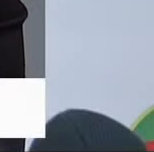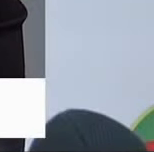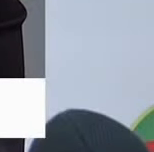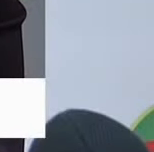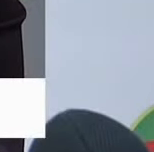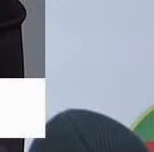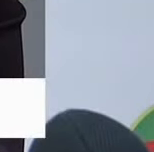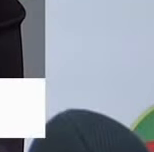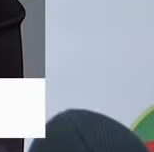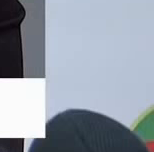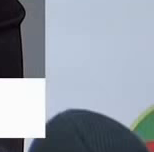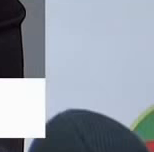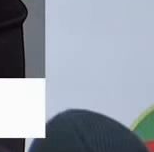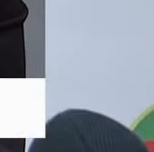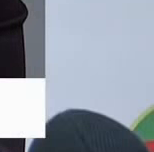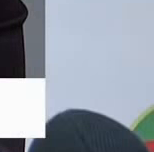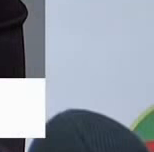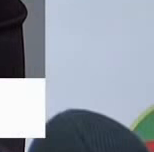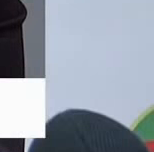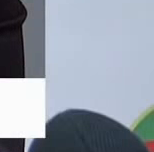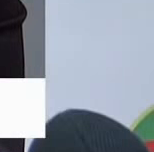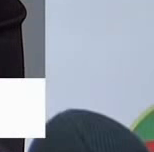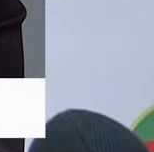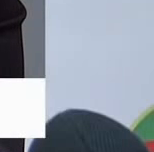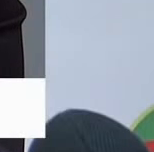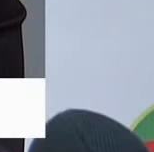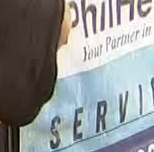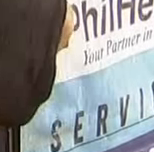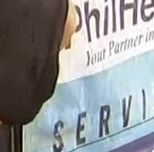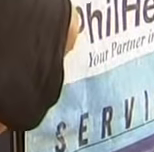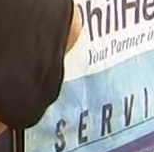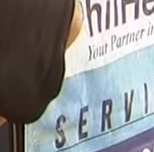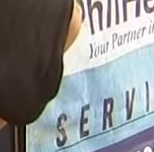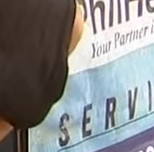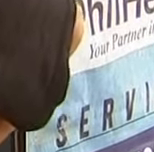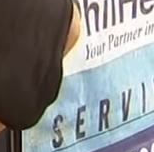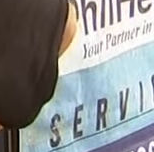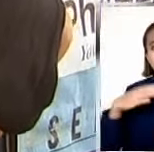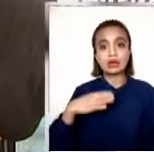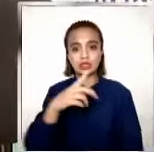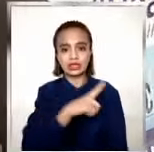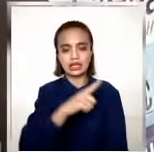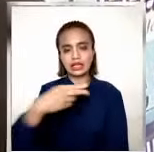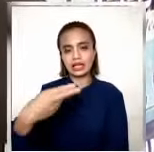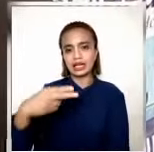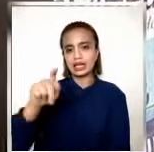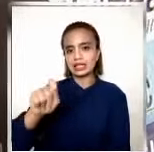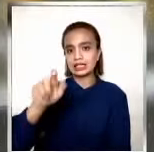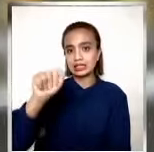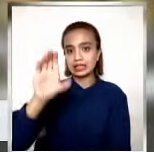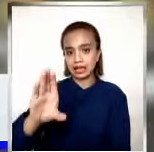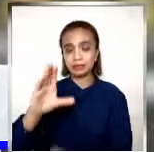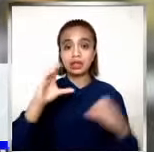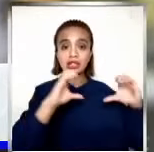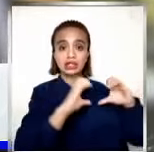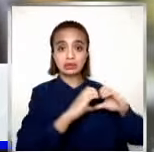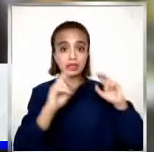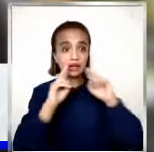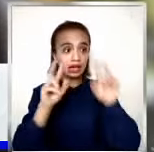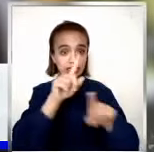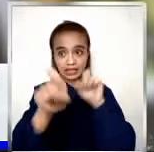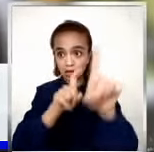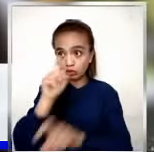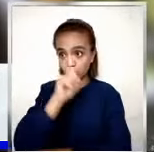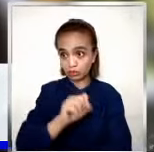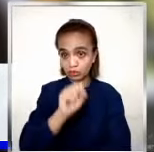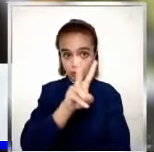sa assessment ng HTAC o Health Technology Assessment Council. Nagtanong din ng GMA News sa mga 12 to 17, magpapabakuna ba kayo